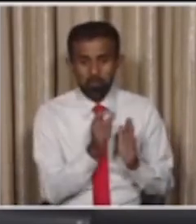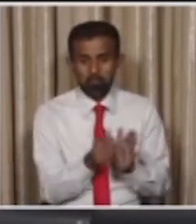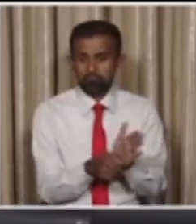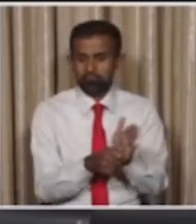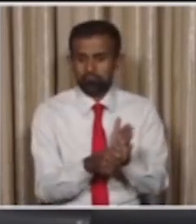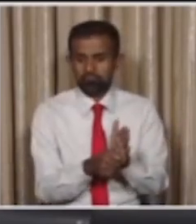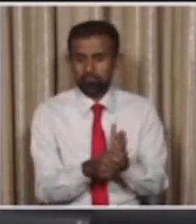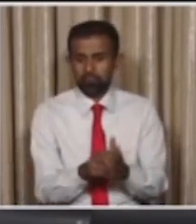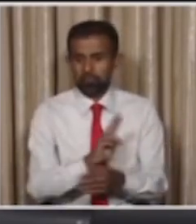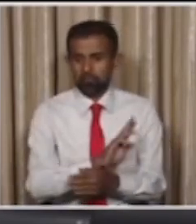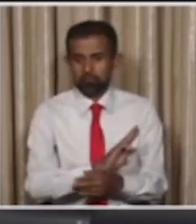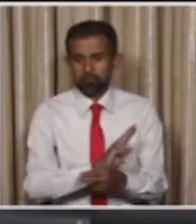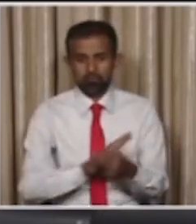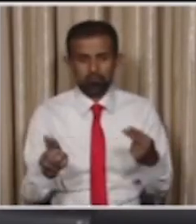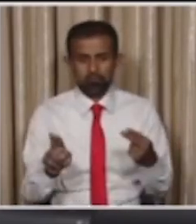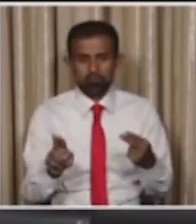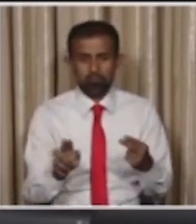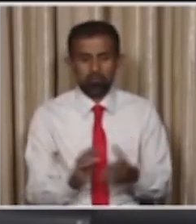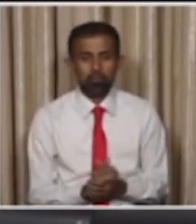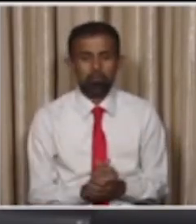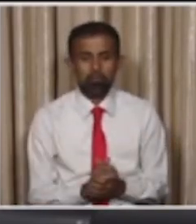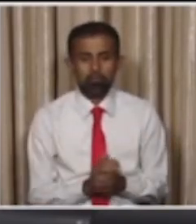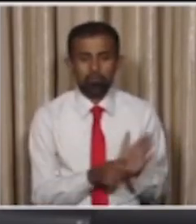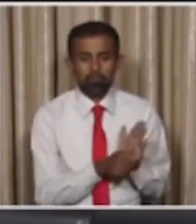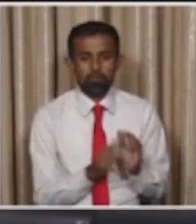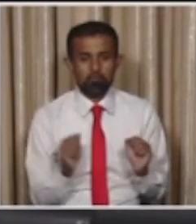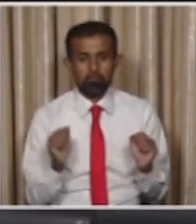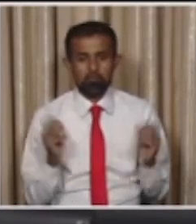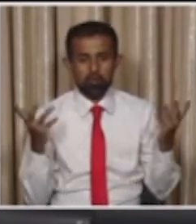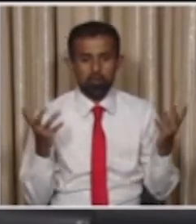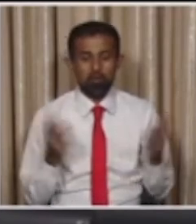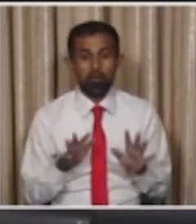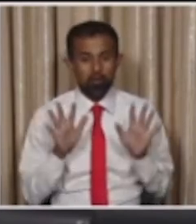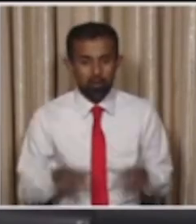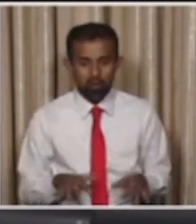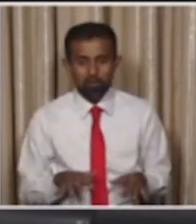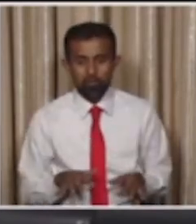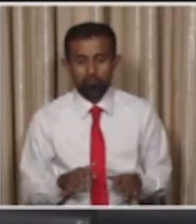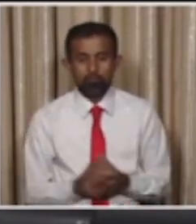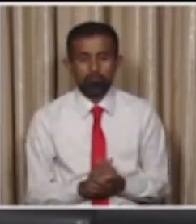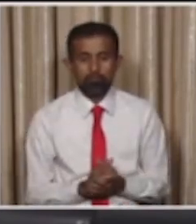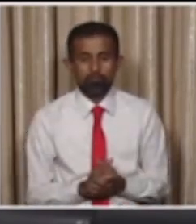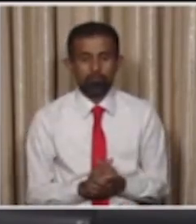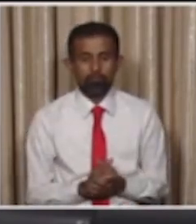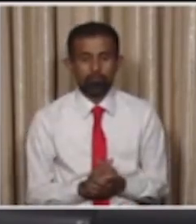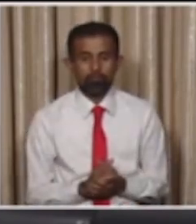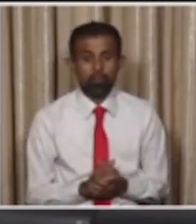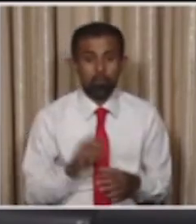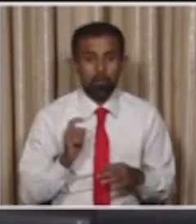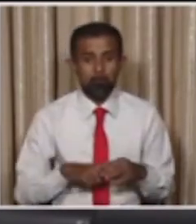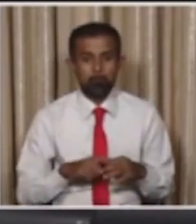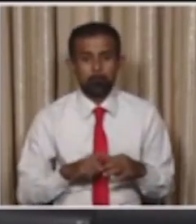චණ්ඩිපාඨ දාගෙන එන්න එපා. චණ්ඩිපාඨ දාගෙන එන්න එපා. චණ්ඩින්ට බය නැහැ. අවසානයේ මේකෙදි ගරු කතානායකතුමනි මේ ප්‍රශ්න